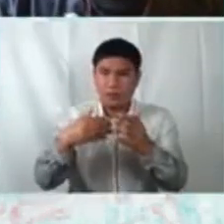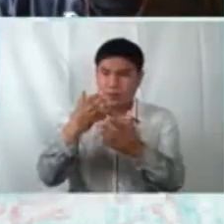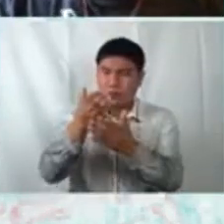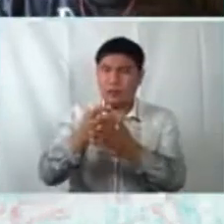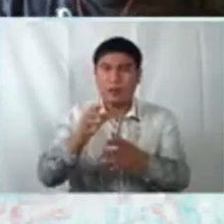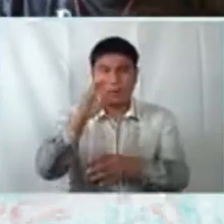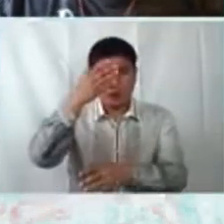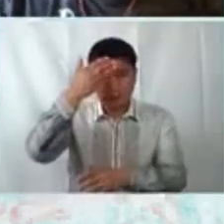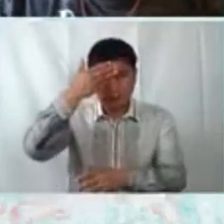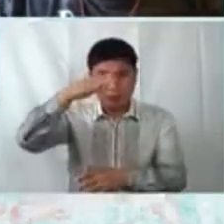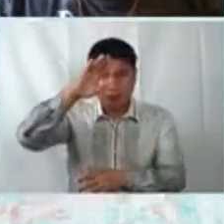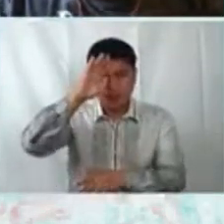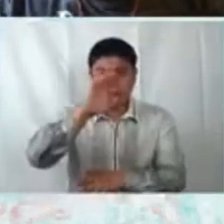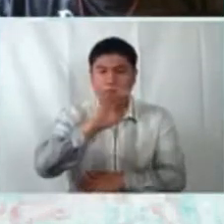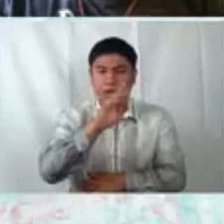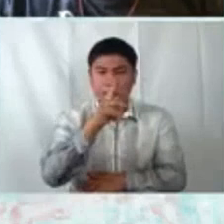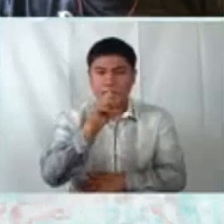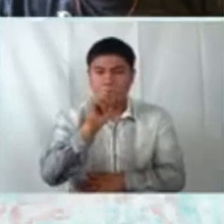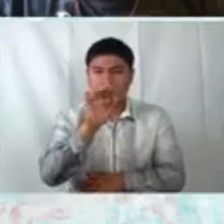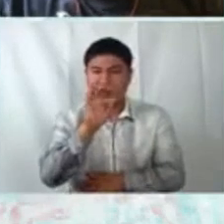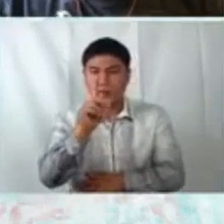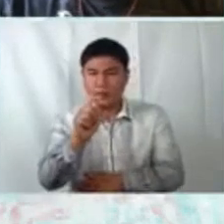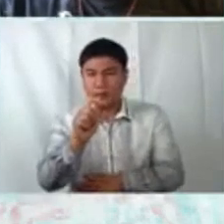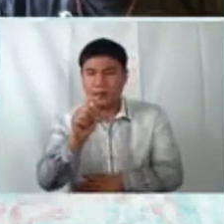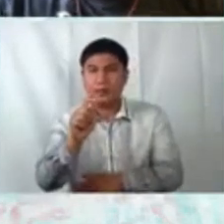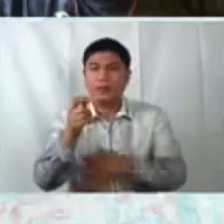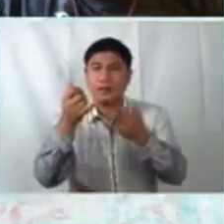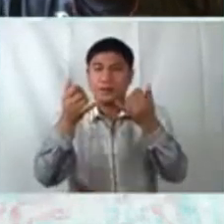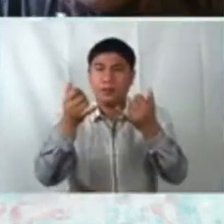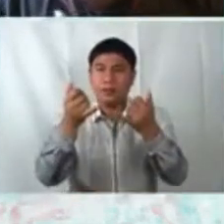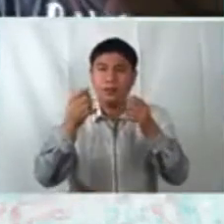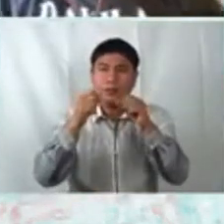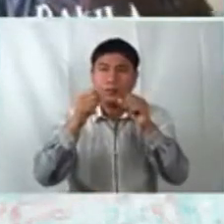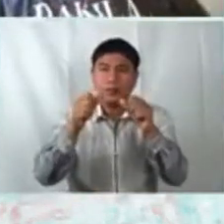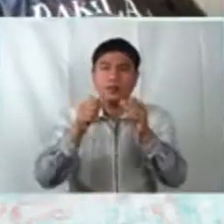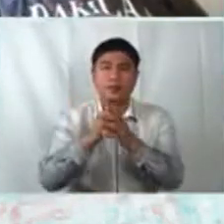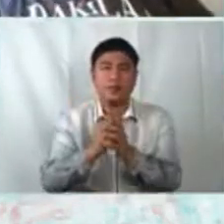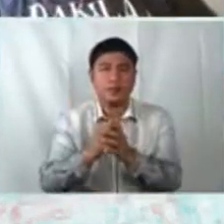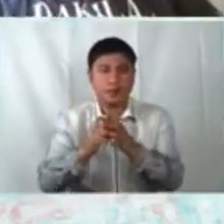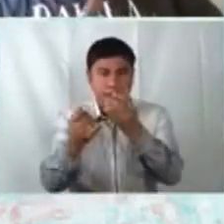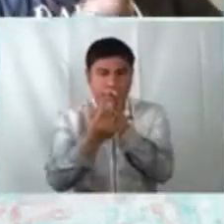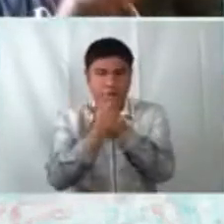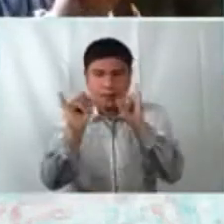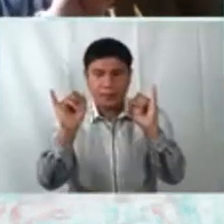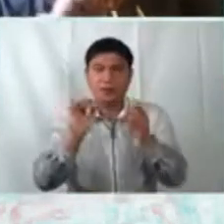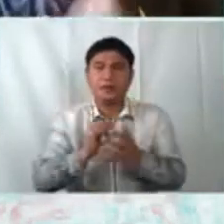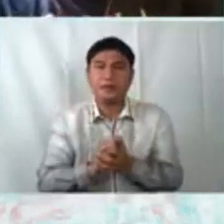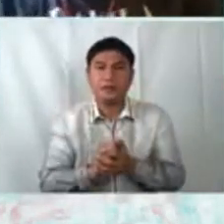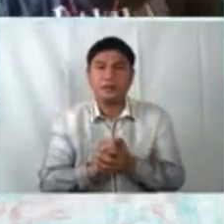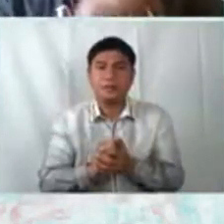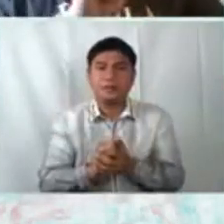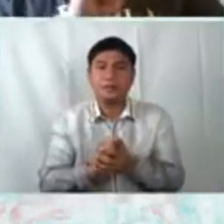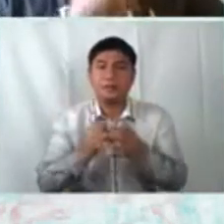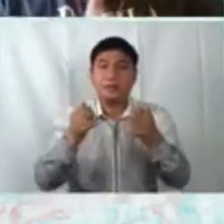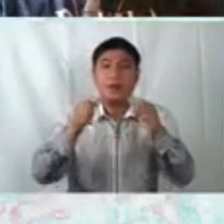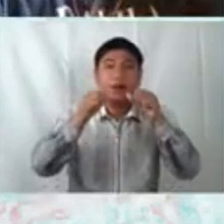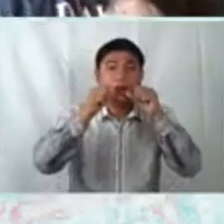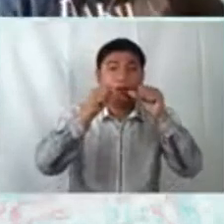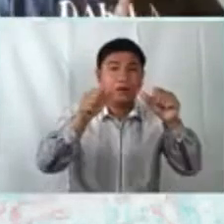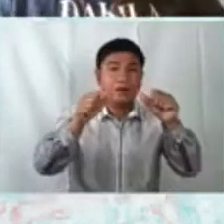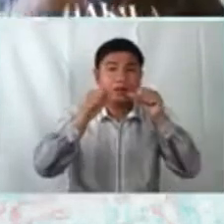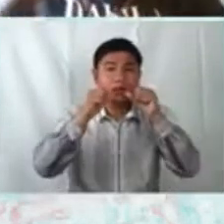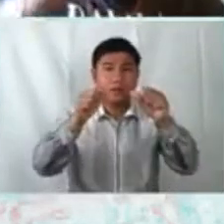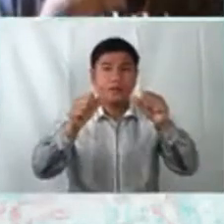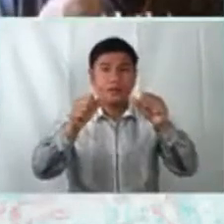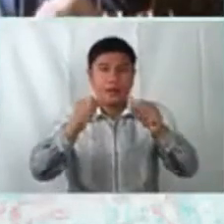Cavit, para proklamahin ang aspirasyon ng independensya. Tingnan nyo, proklamahin ang aspirasyon.